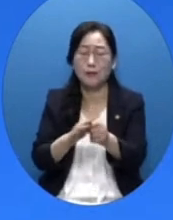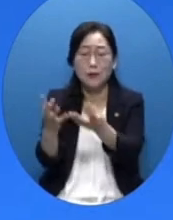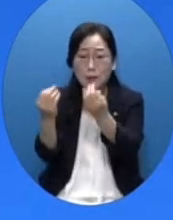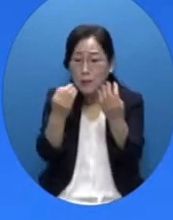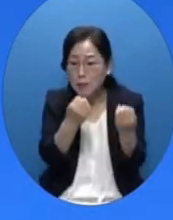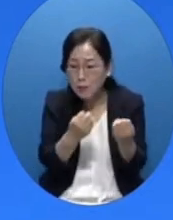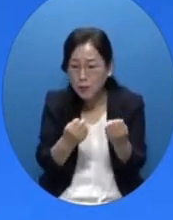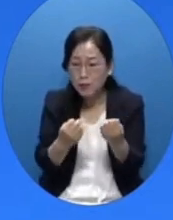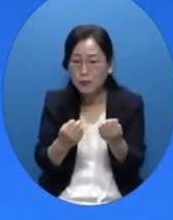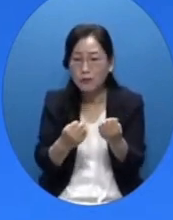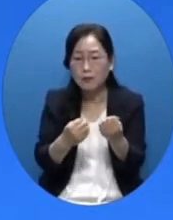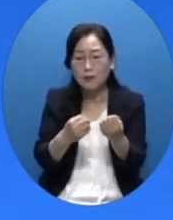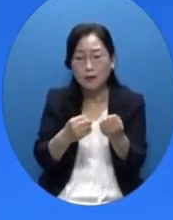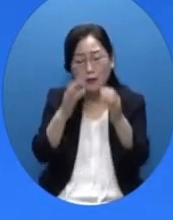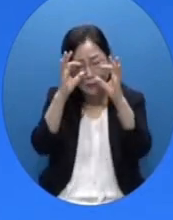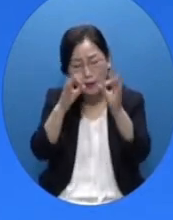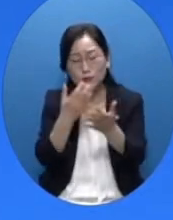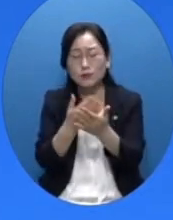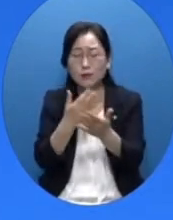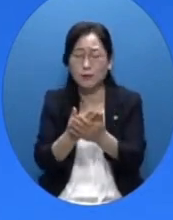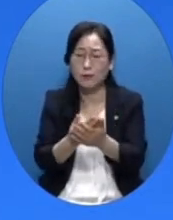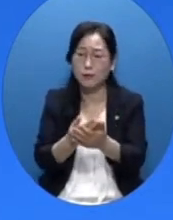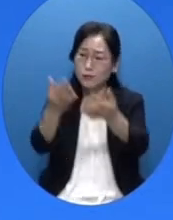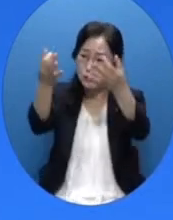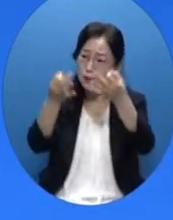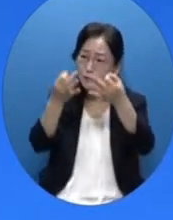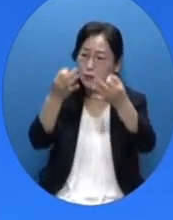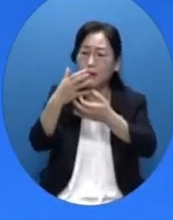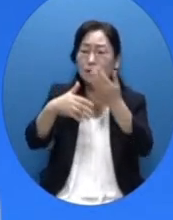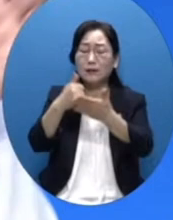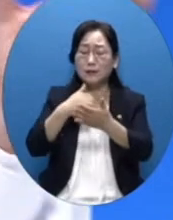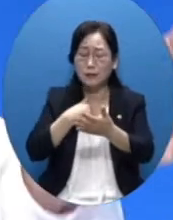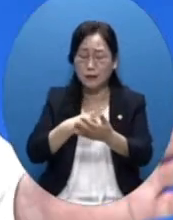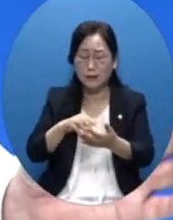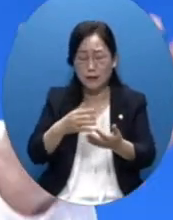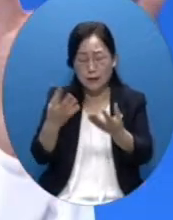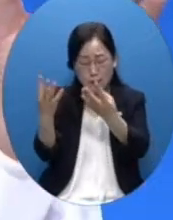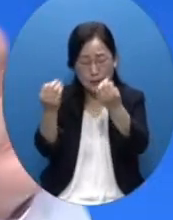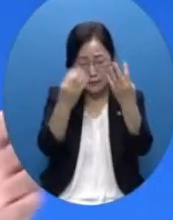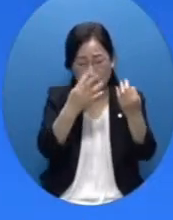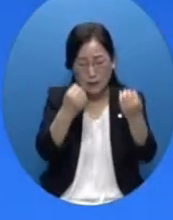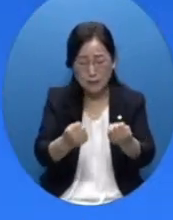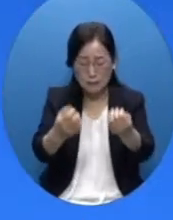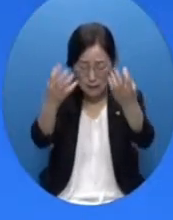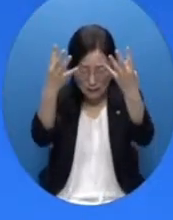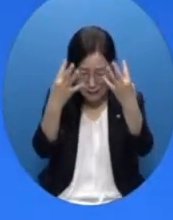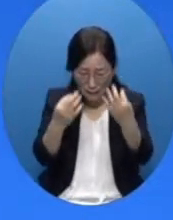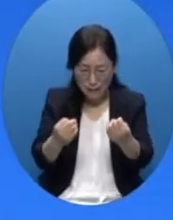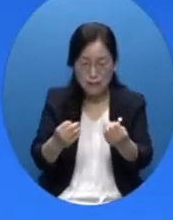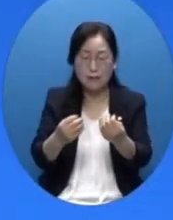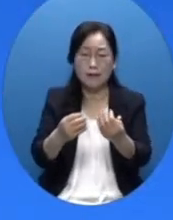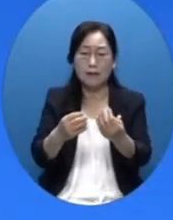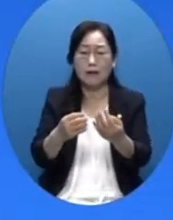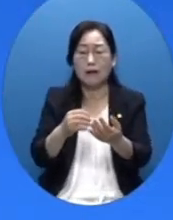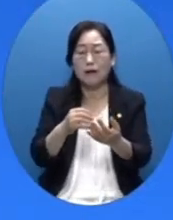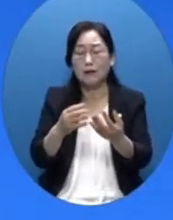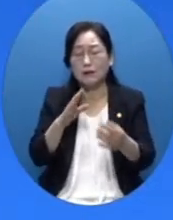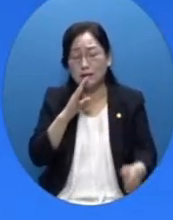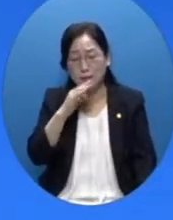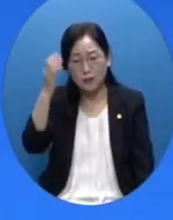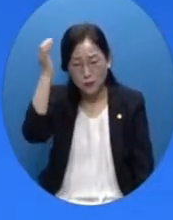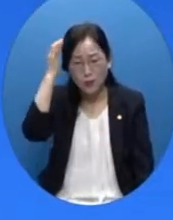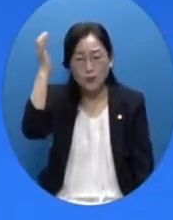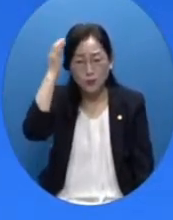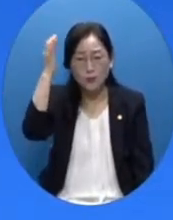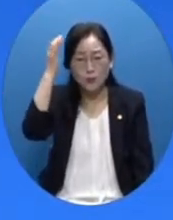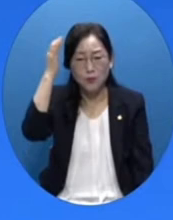얼마나 많은 고통과 어려움 당한 주님은 아시지 않습니까 술 3 수 없어 마감하는 실험 과 권할 그는